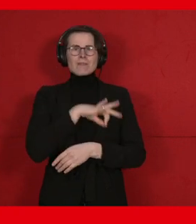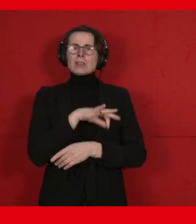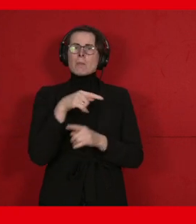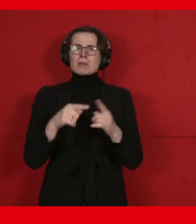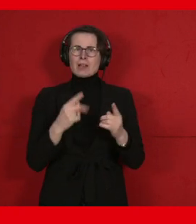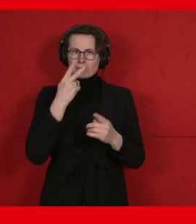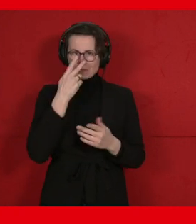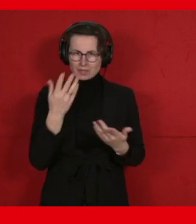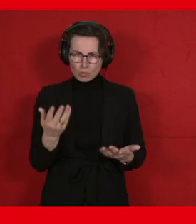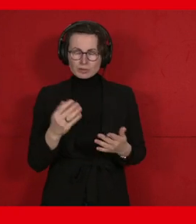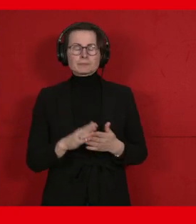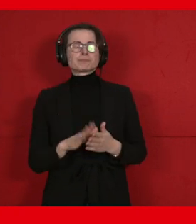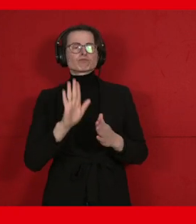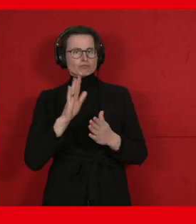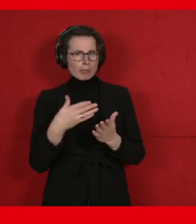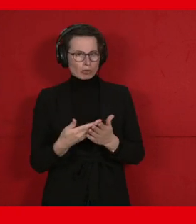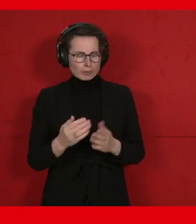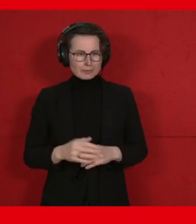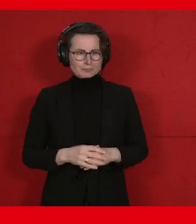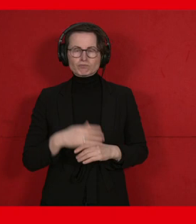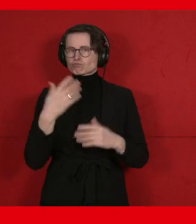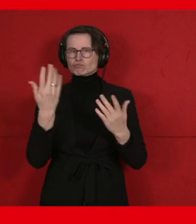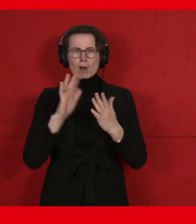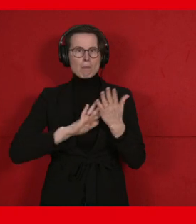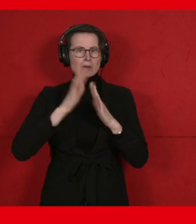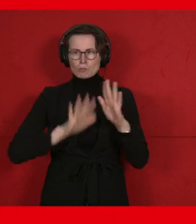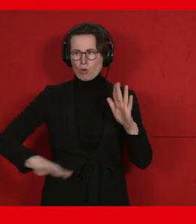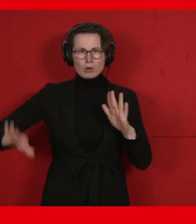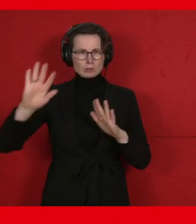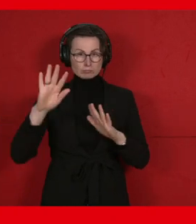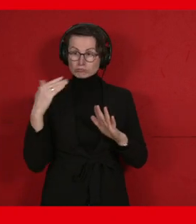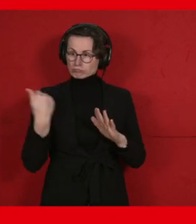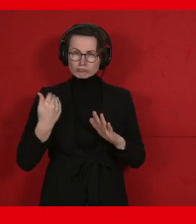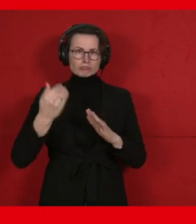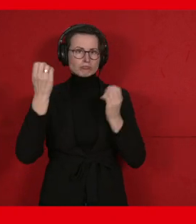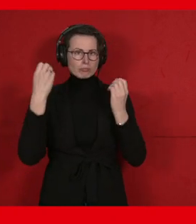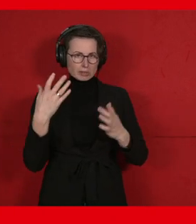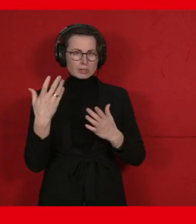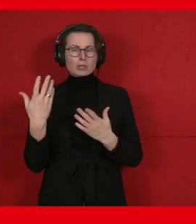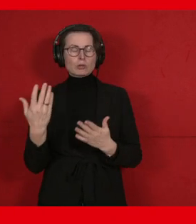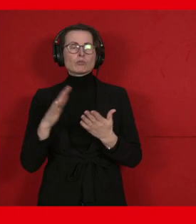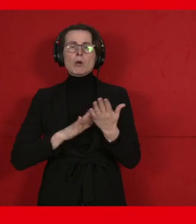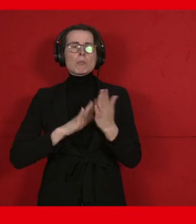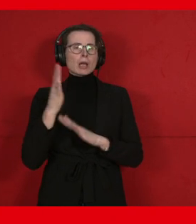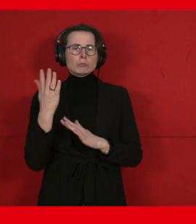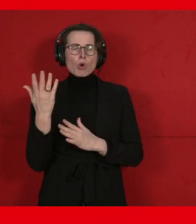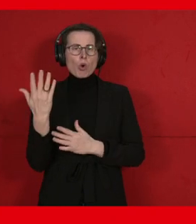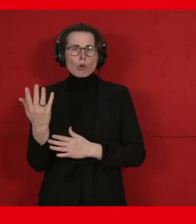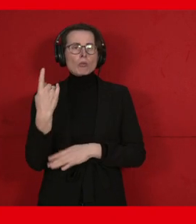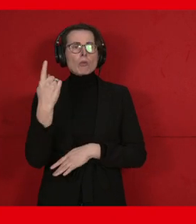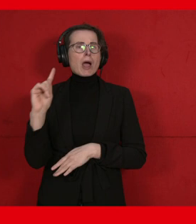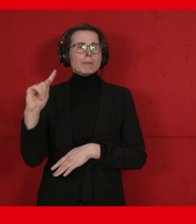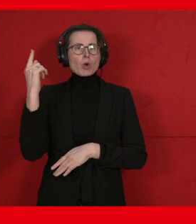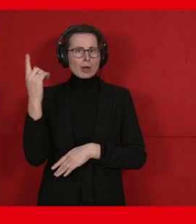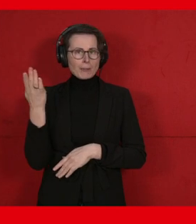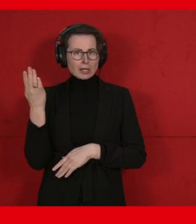ein Beispiel. Also wenn zum Beispiel im Brandenburgischen öfter vorgekommen, im Brandenburgischen ein Bürgermeister